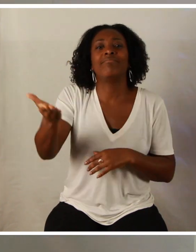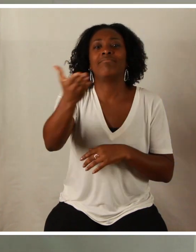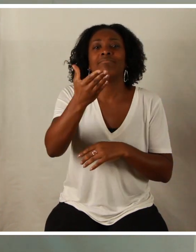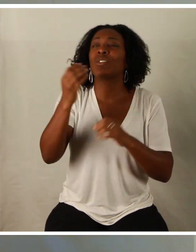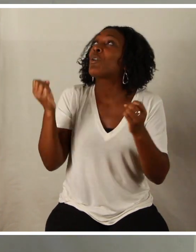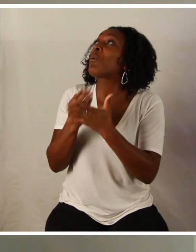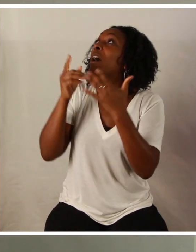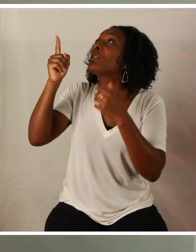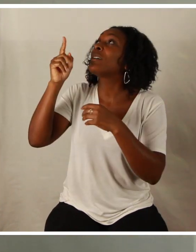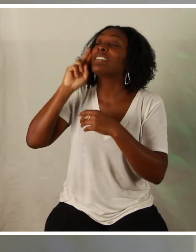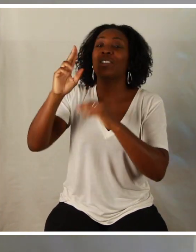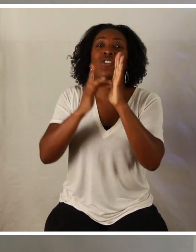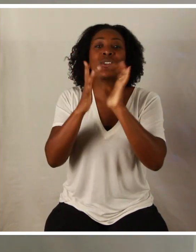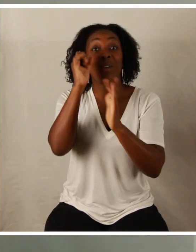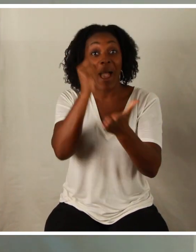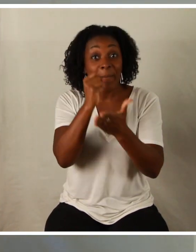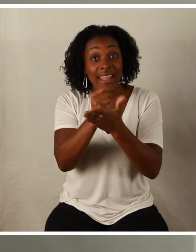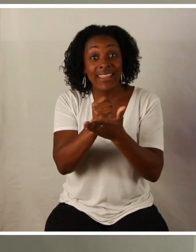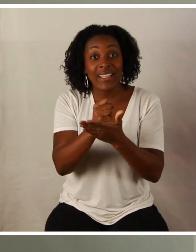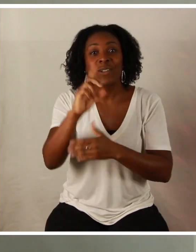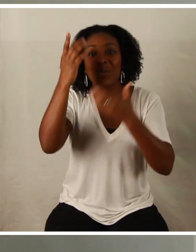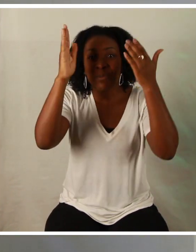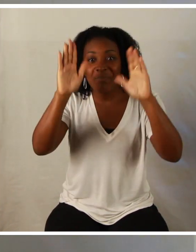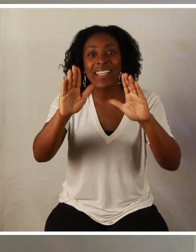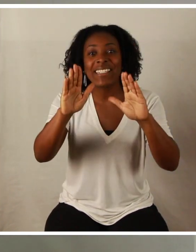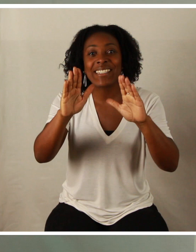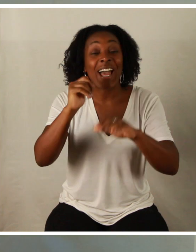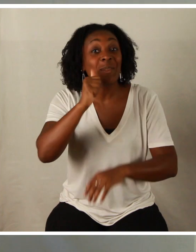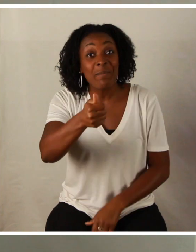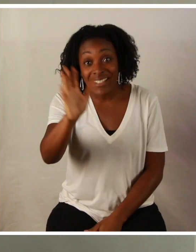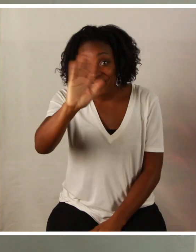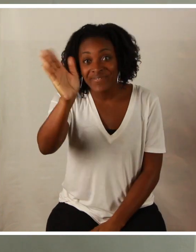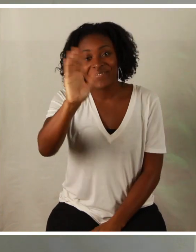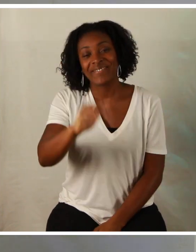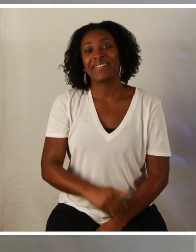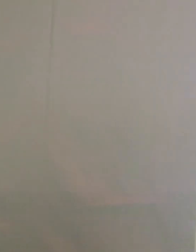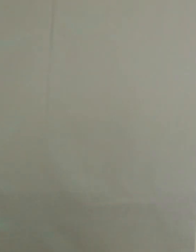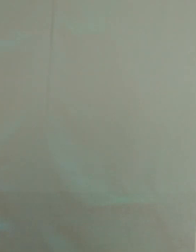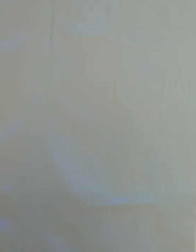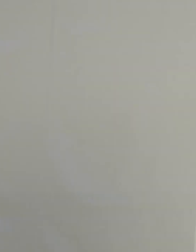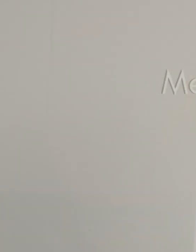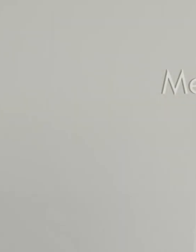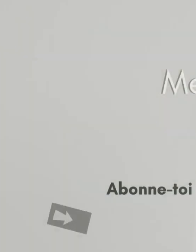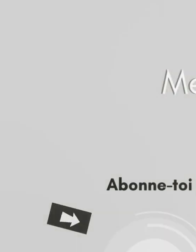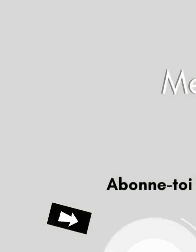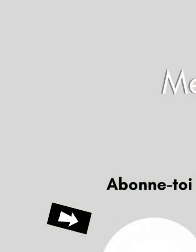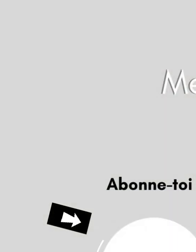aujourd'hui. Gloire à toi, Seigneur Jésus. Amen. Que Dieu vous bénisse. On se retrouve demain. À très bientôt.